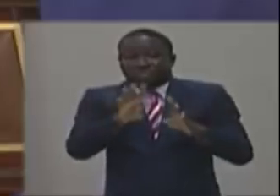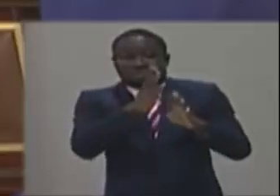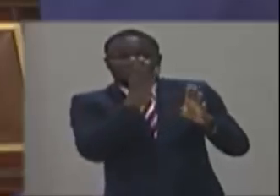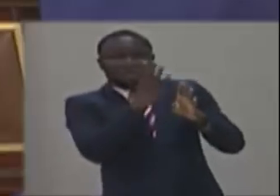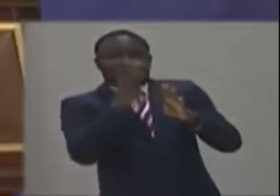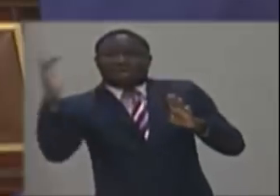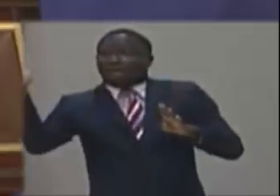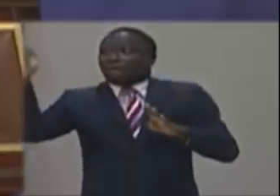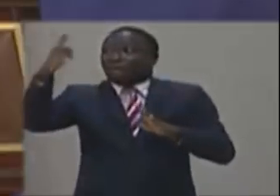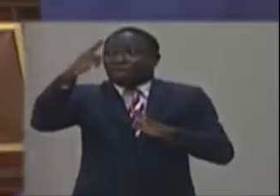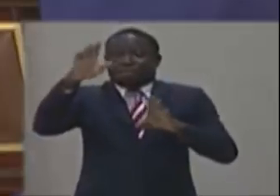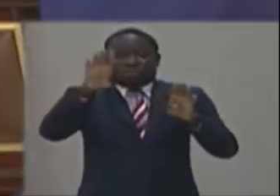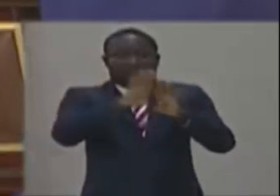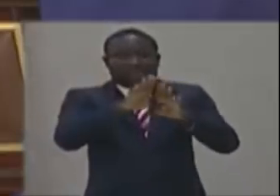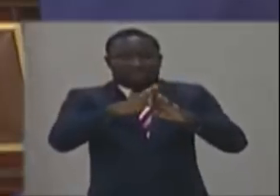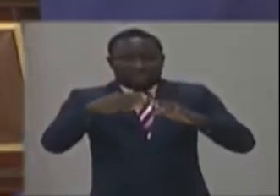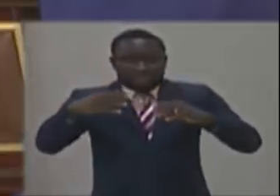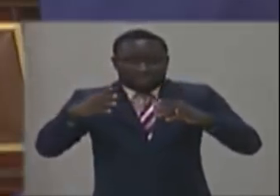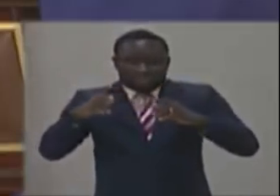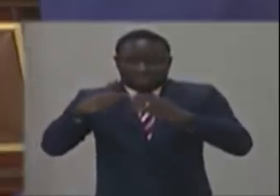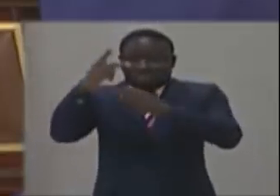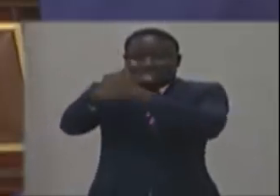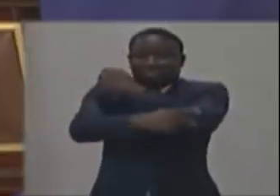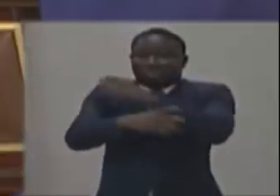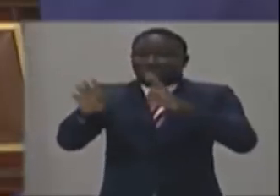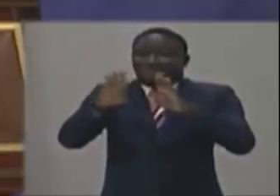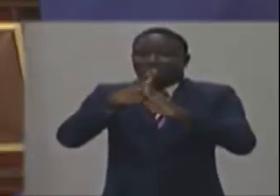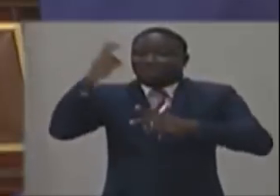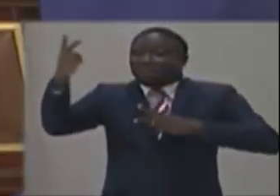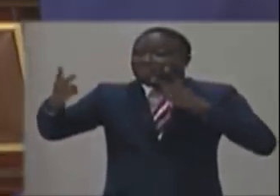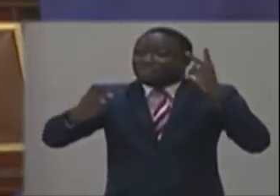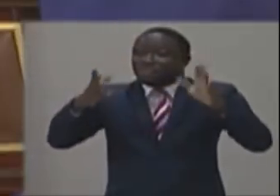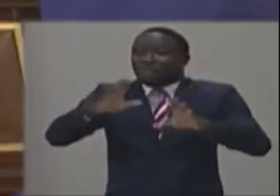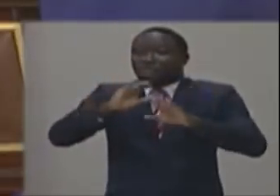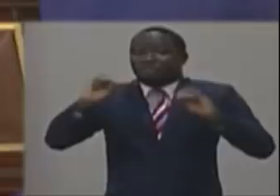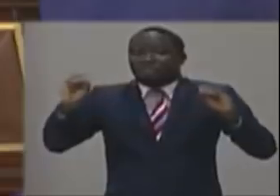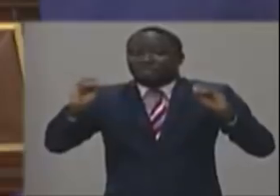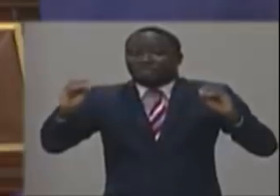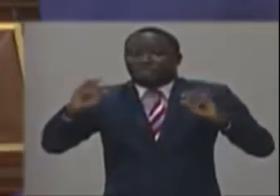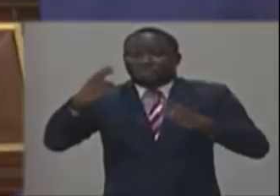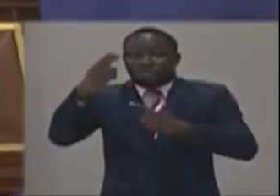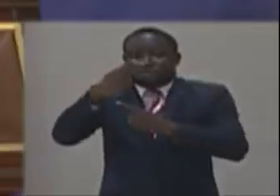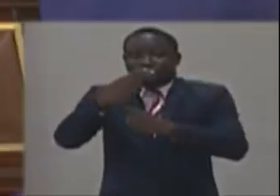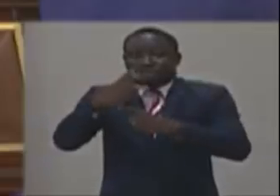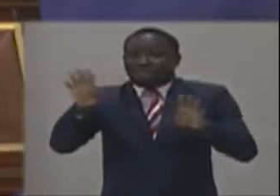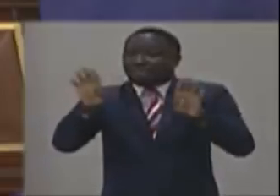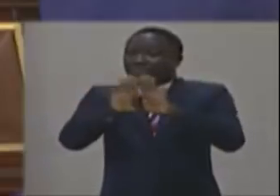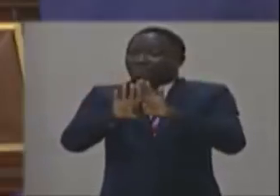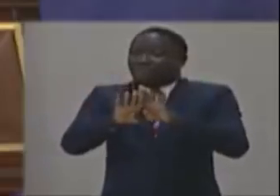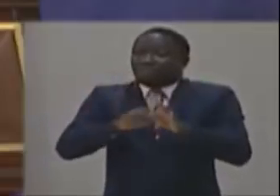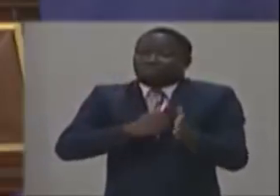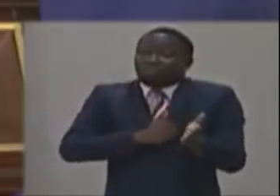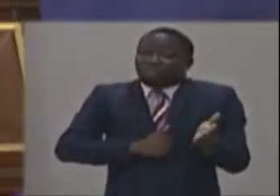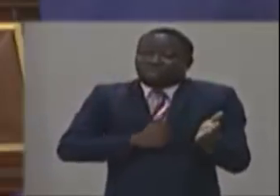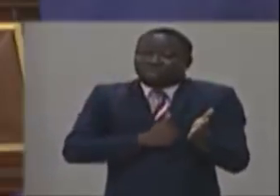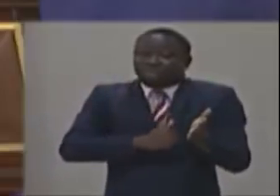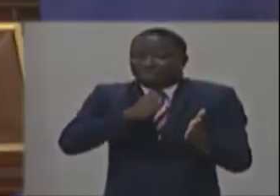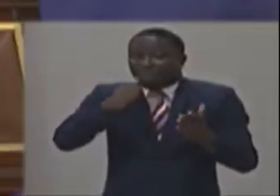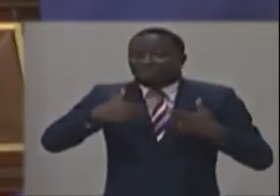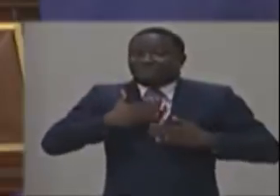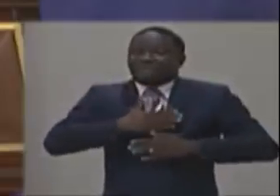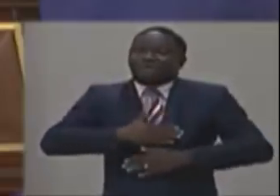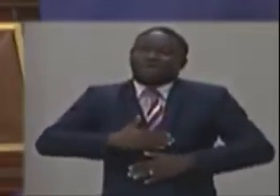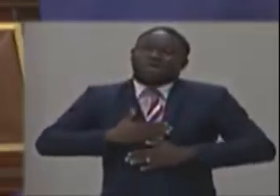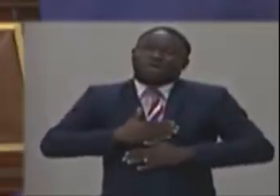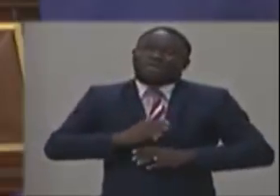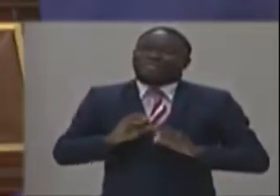fermés. Les ports sont fermés. Les touristes ne pas visiter le pays. Les hôtels sont fermés. Les pas de loisirs dans le